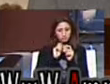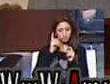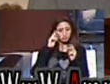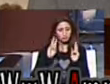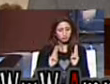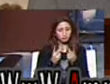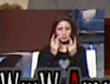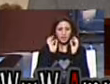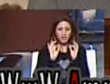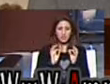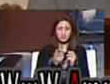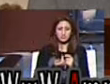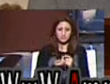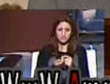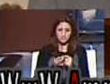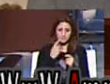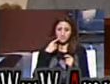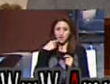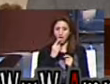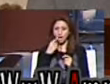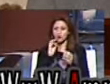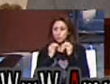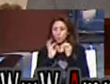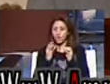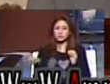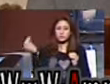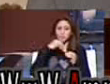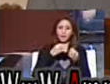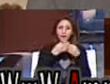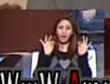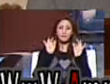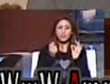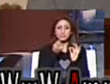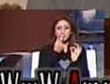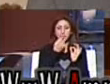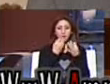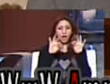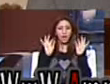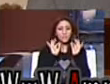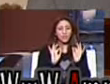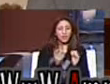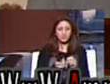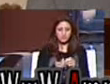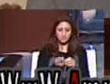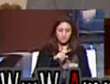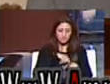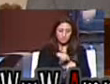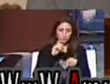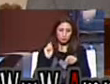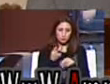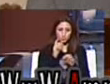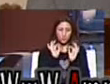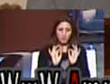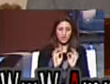وزاره الصحه انشات اداره للنواقص واتخذت بعض القرارات تعالج على المدى القصير